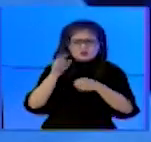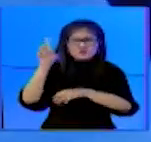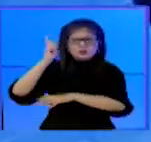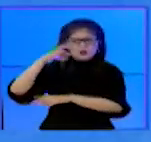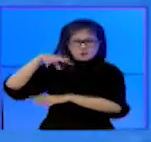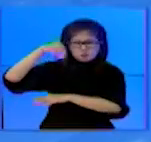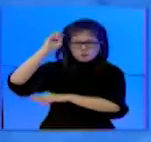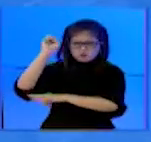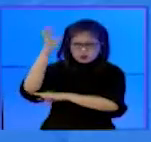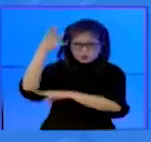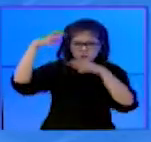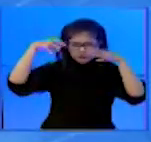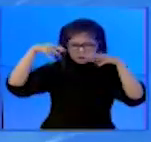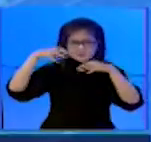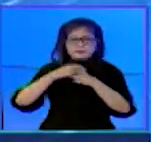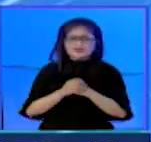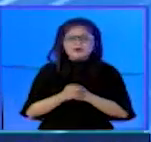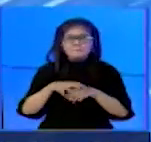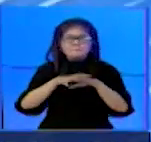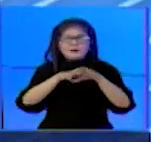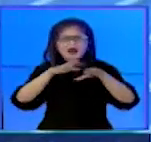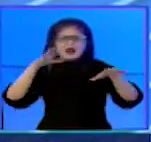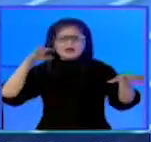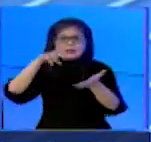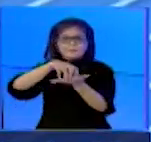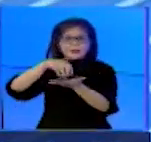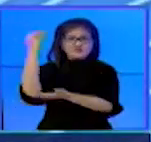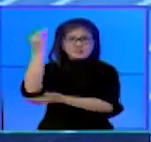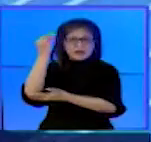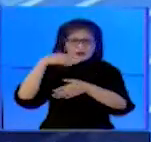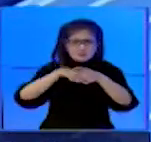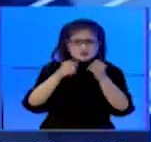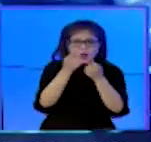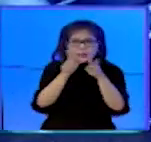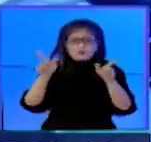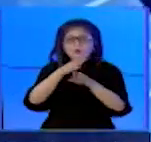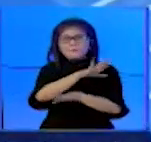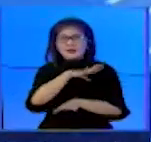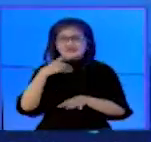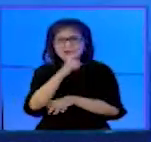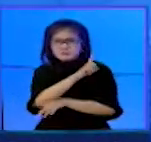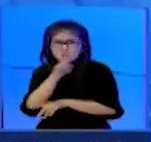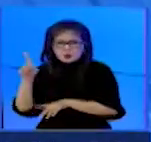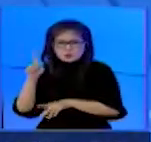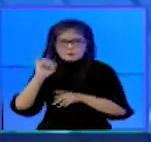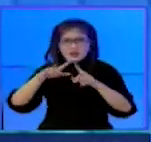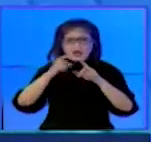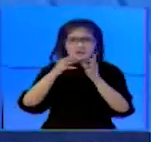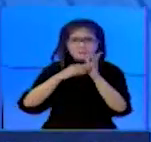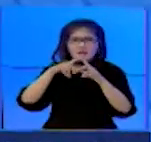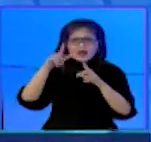Dan pemirsa, untuk mengetahui bagaimana kondisi kepadatan sejumlah lokasi wisata memasuki libur panjang akhir pekan, kita segera bergabung dengan Armalina di kawasan